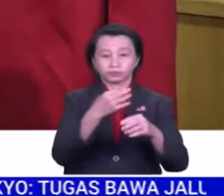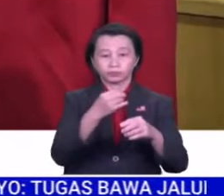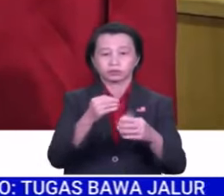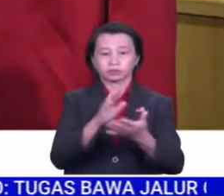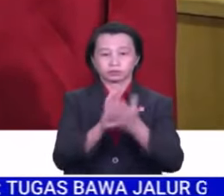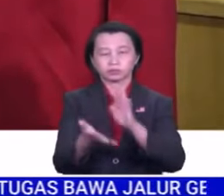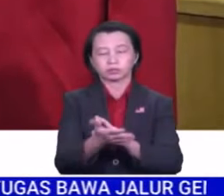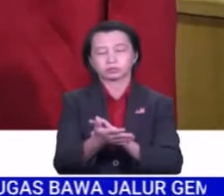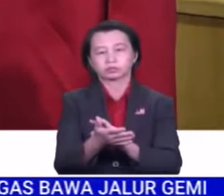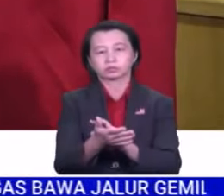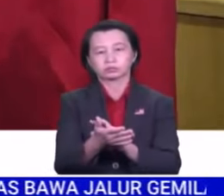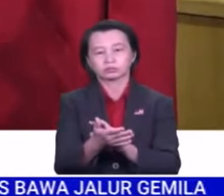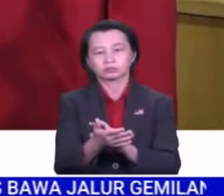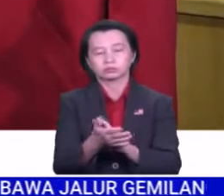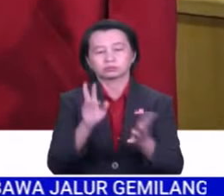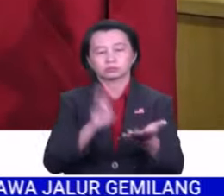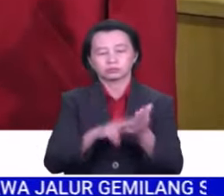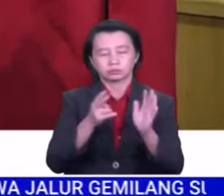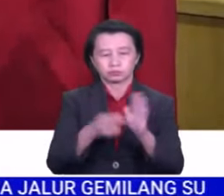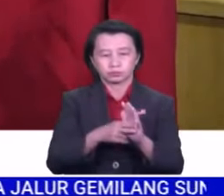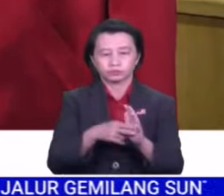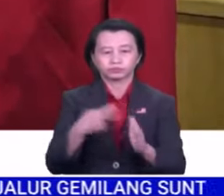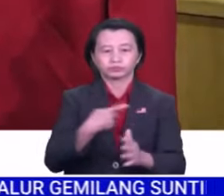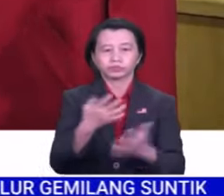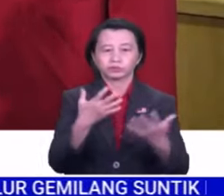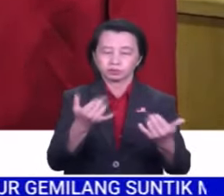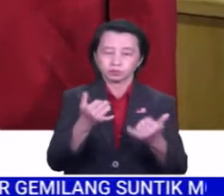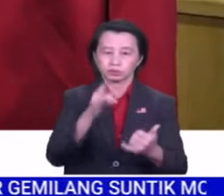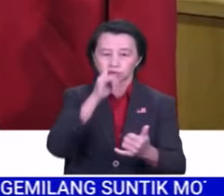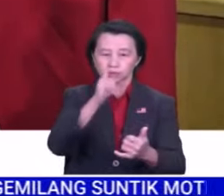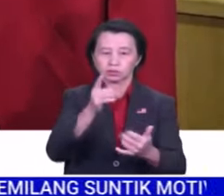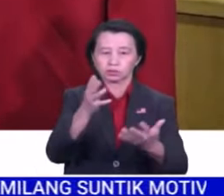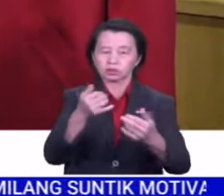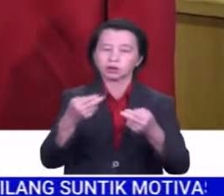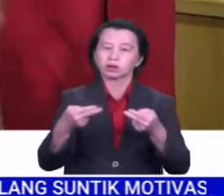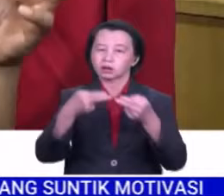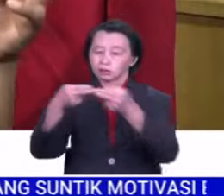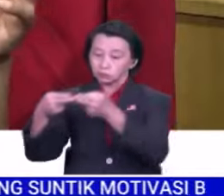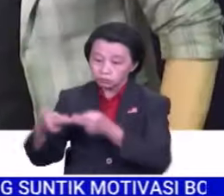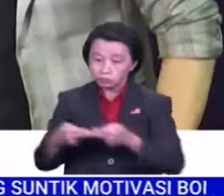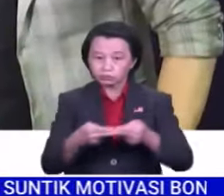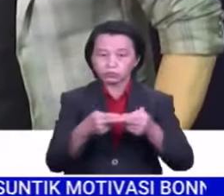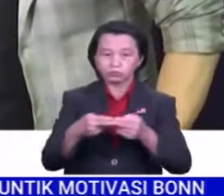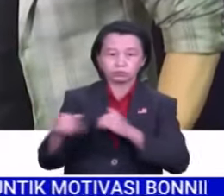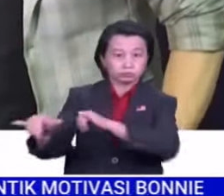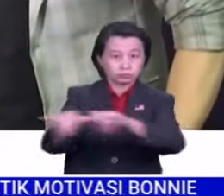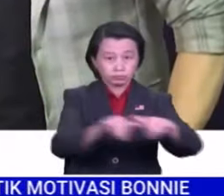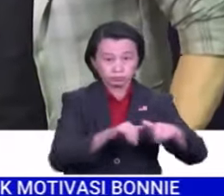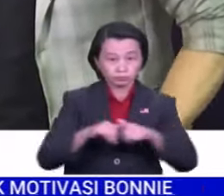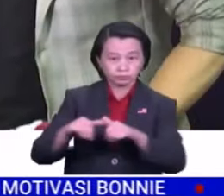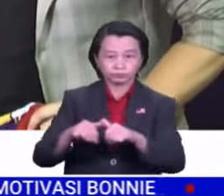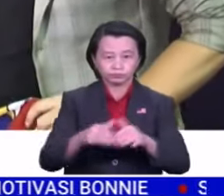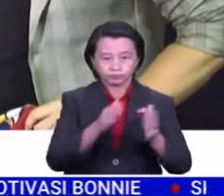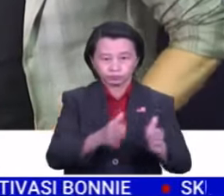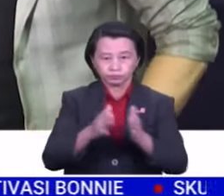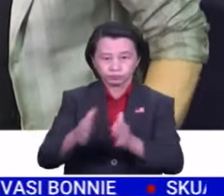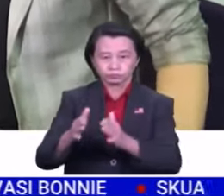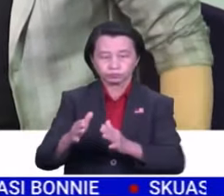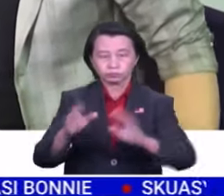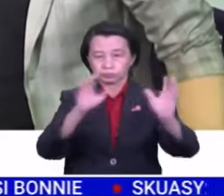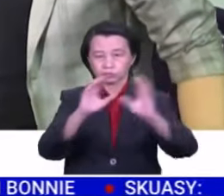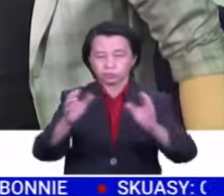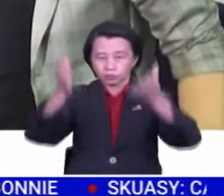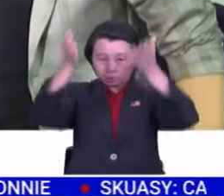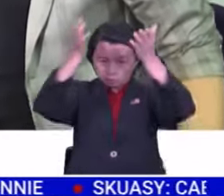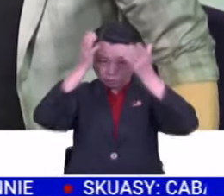memberi makna kita ini sebenarnya berhubung antara satu sama lain. Susunan corak pada sampin,